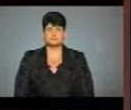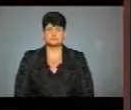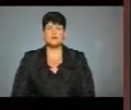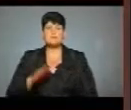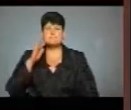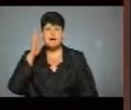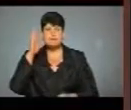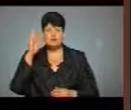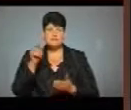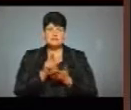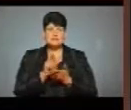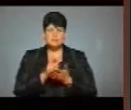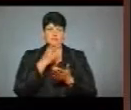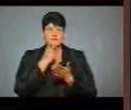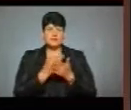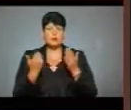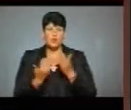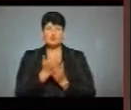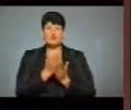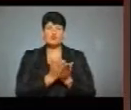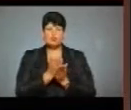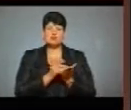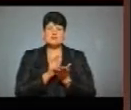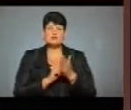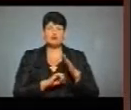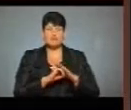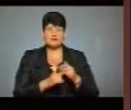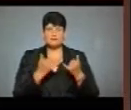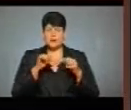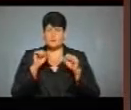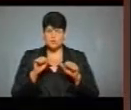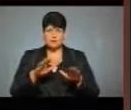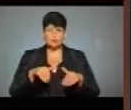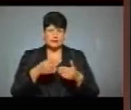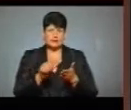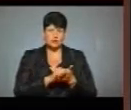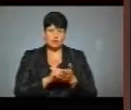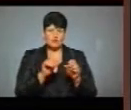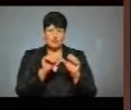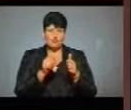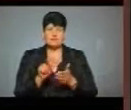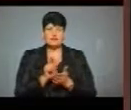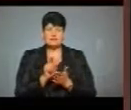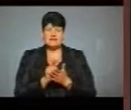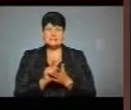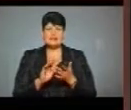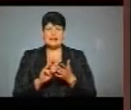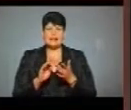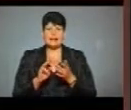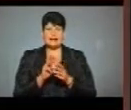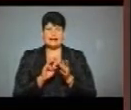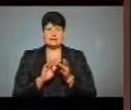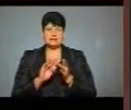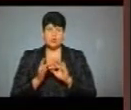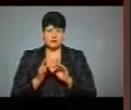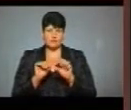Майбутнім пенсіонерам презентували нову послугу в пенсійному фонді. Тепер можна подати документи та оформити пенсію в електронній формі.